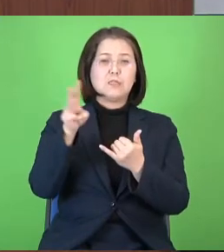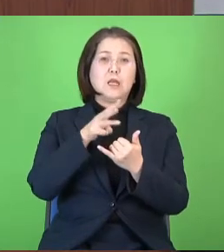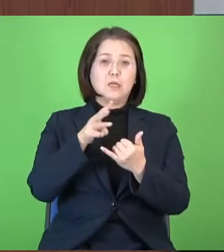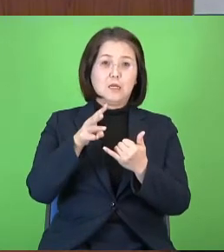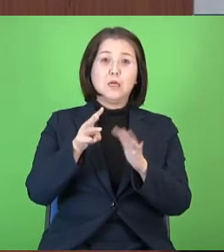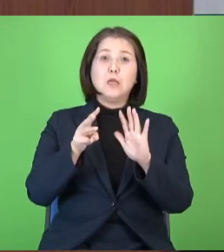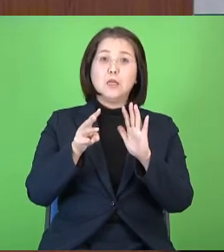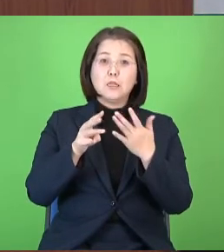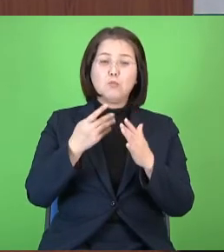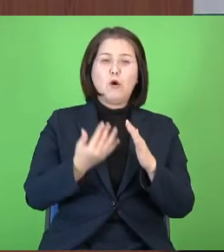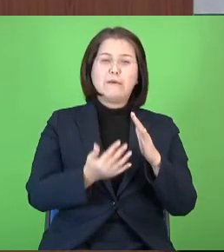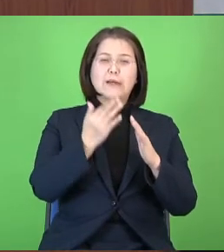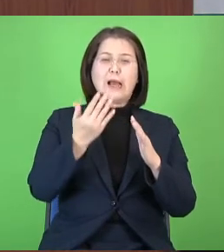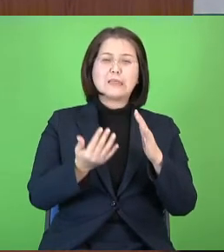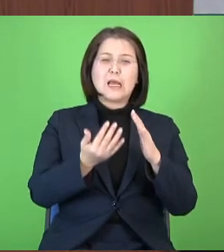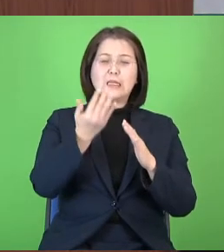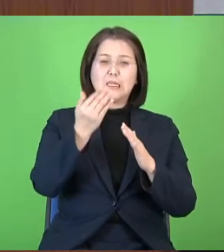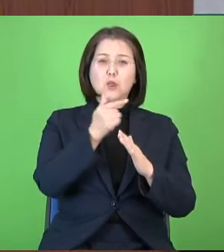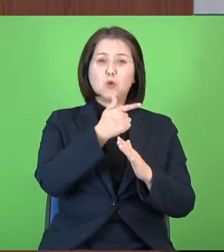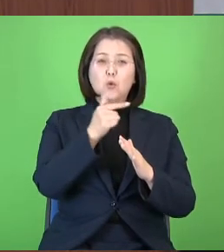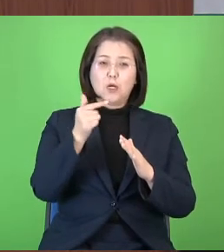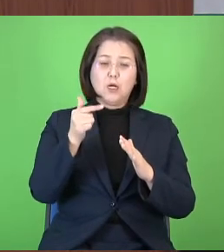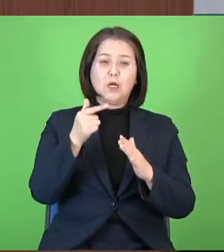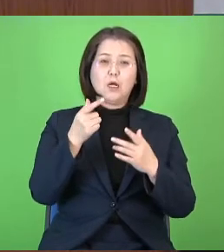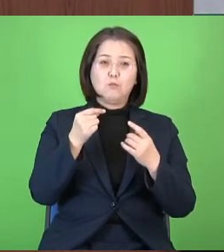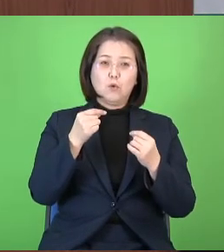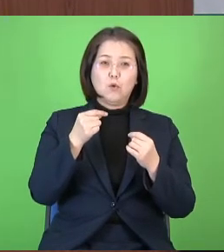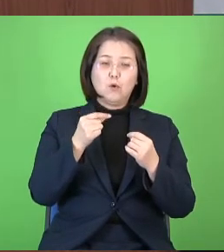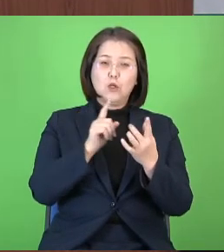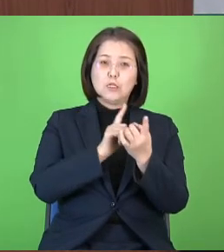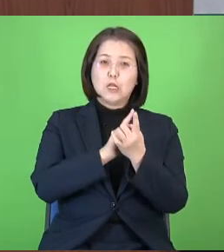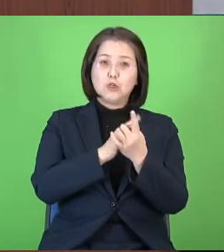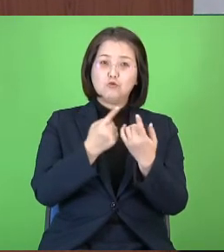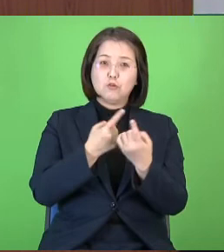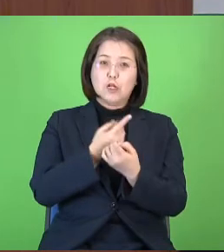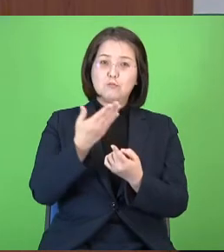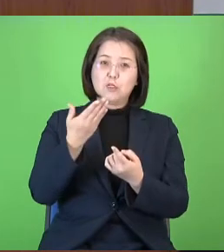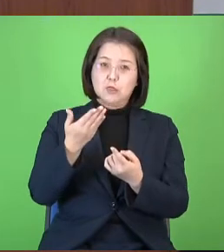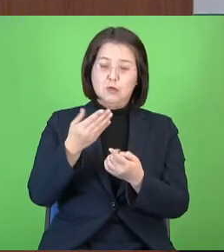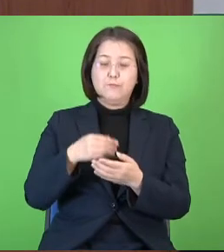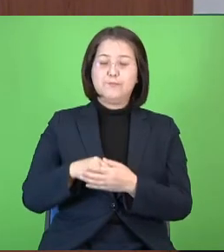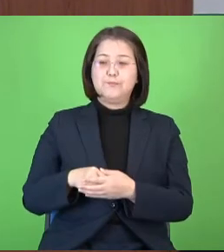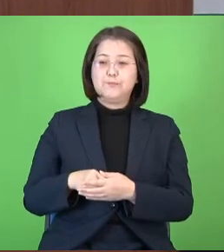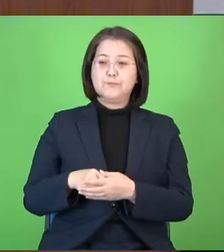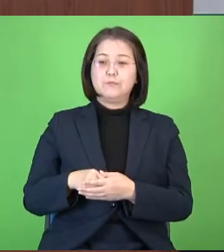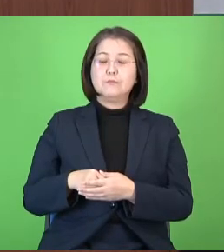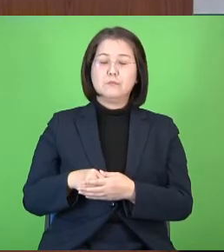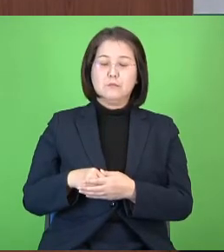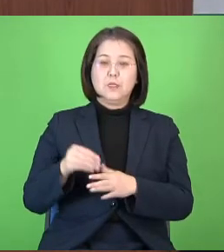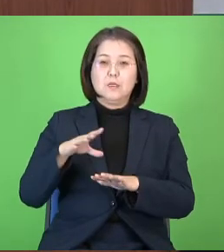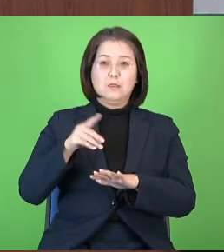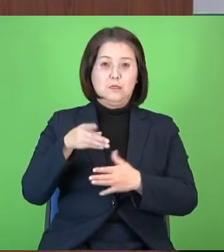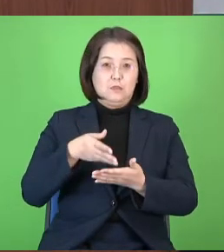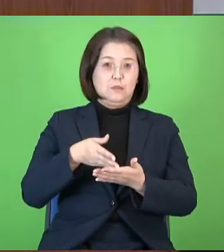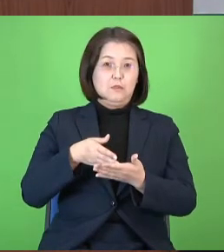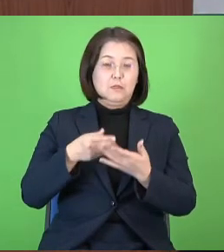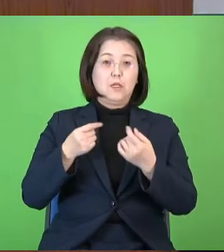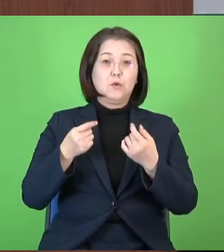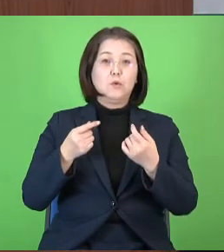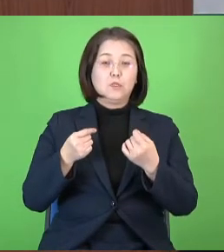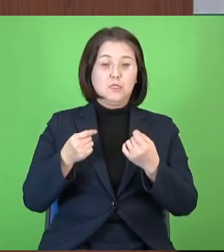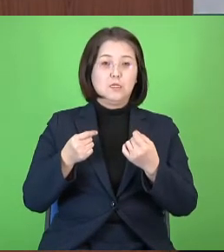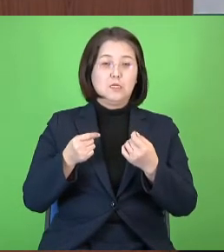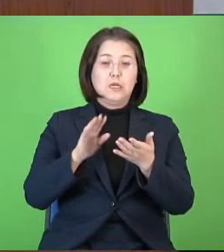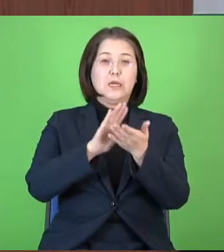いただきたいんですがこのあの災害というふうになりますがこれあたりの場合はこれ自然災害ですけれども例えば化